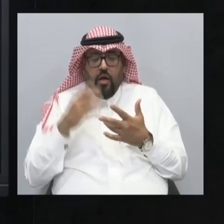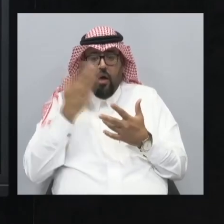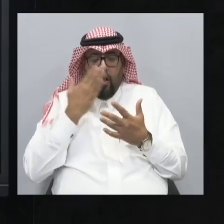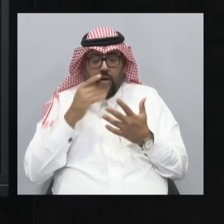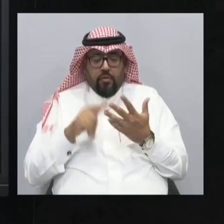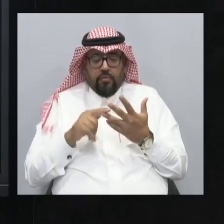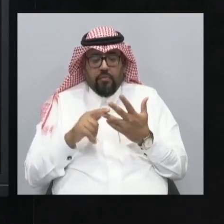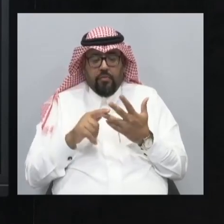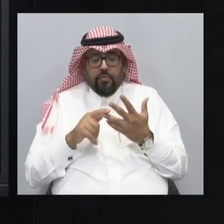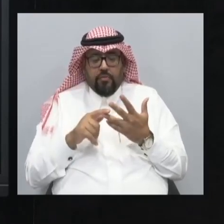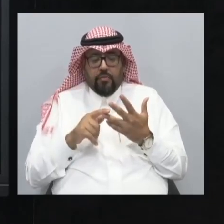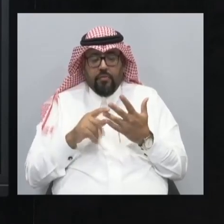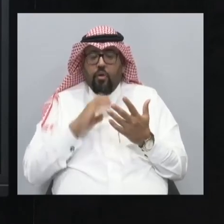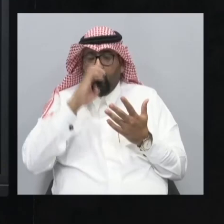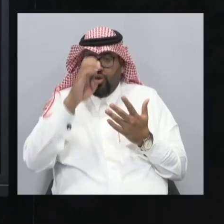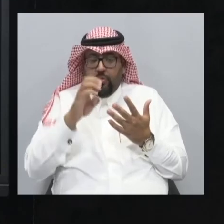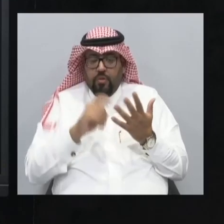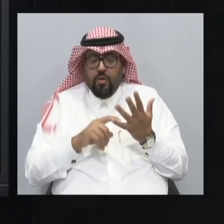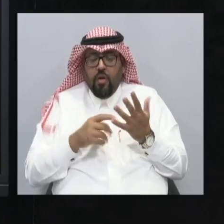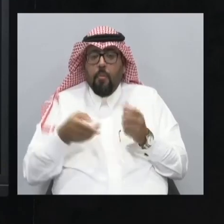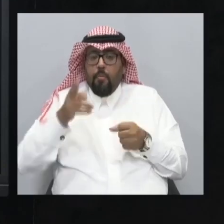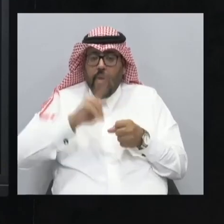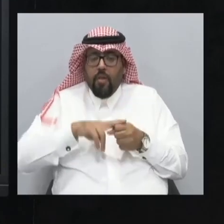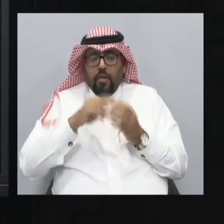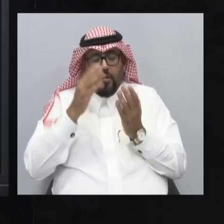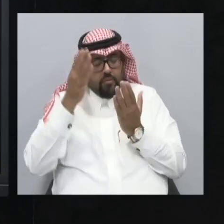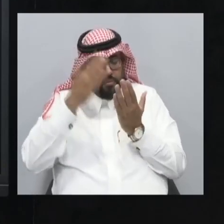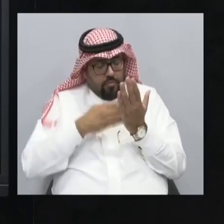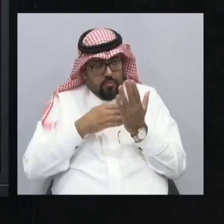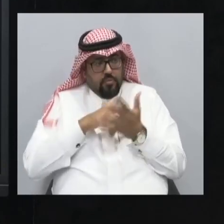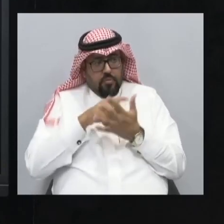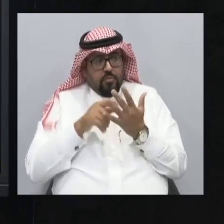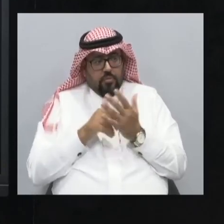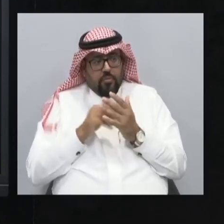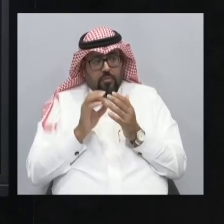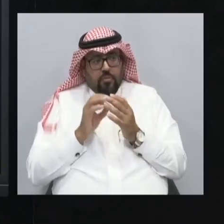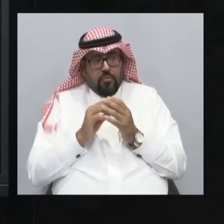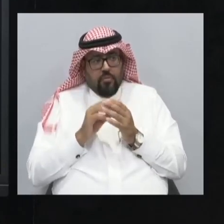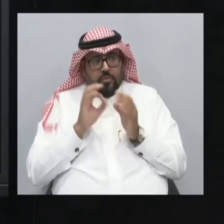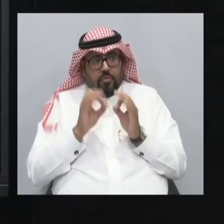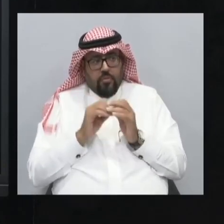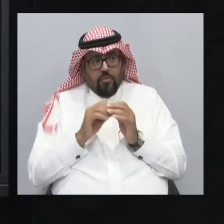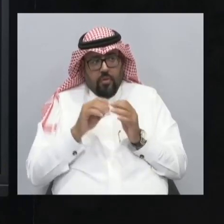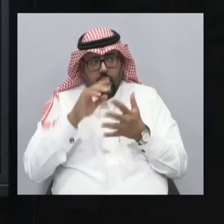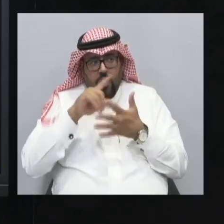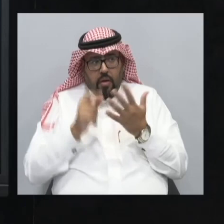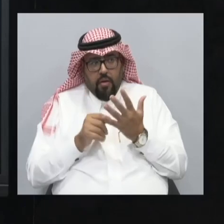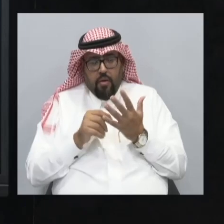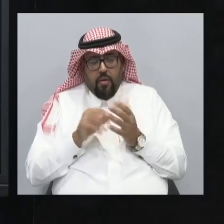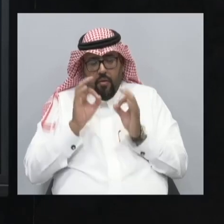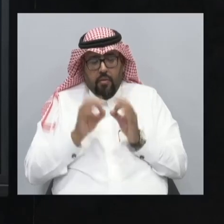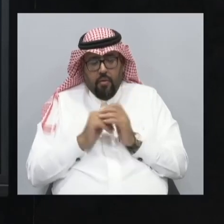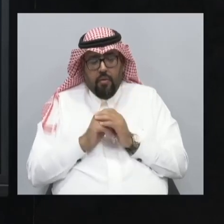أقرأ، ثم أجيب، ثم أراجع. هي 5 خطوات مهمة. في النهاية سيكون هناك ملخص عبارة